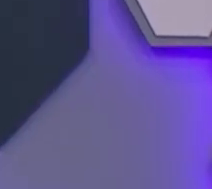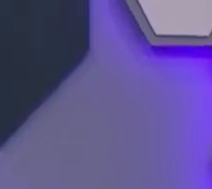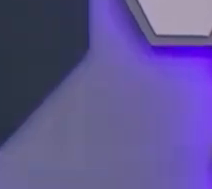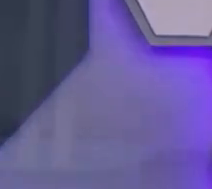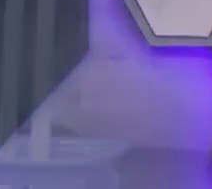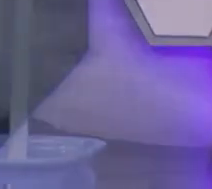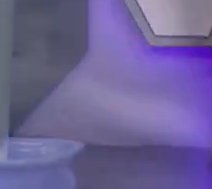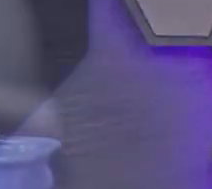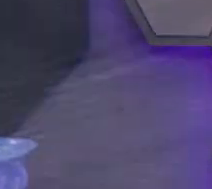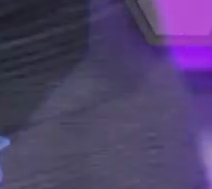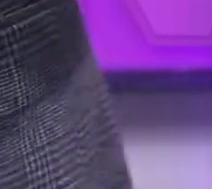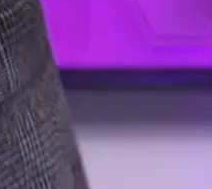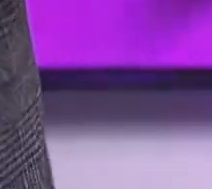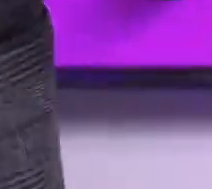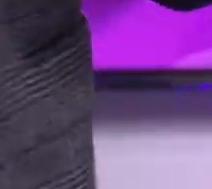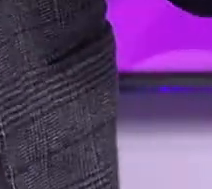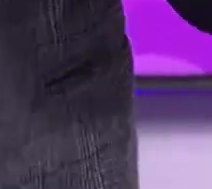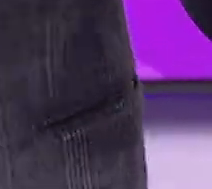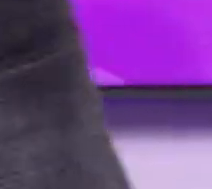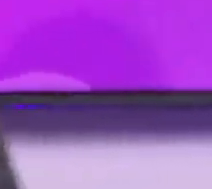keluarkan dari kumpulan